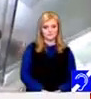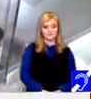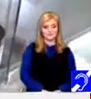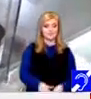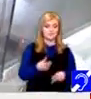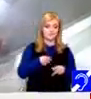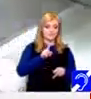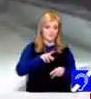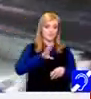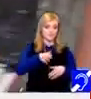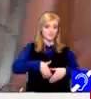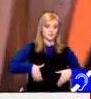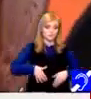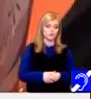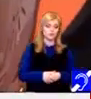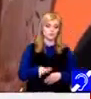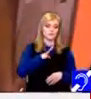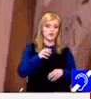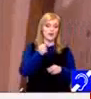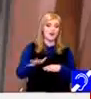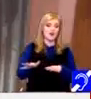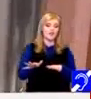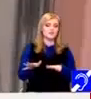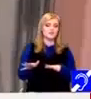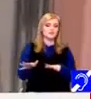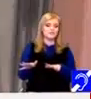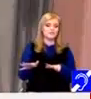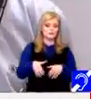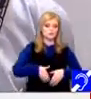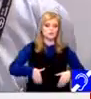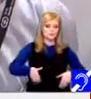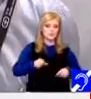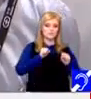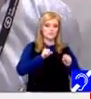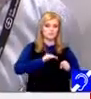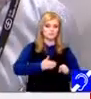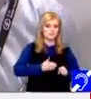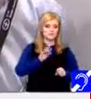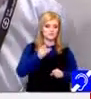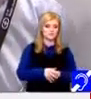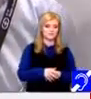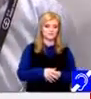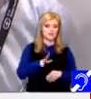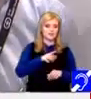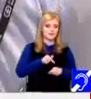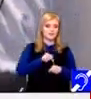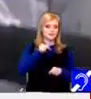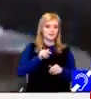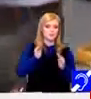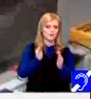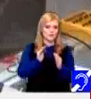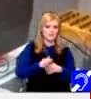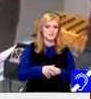Iată și o centură care înregistrează activitatea bebelușilor în timpul sarcinii. It has little nano strain sensors on it